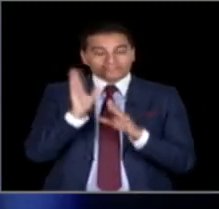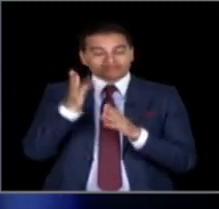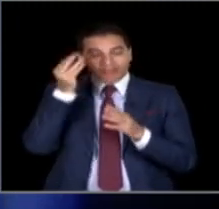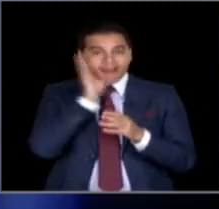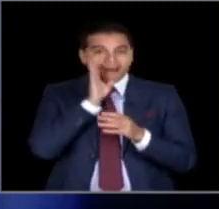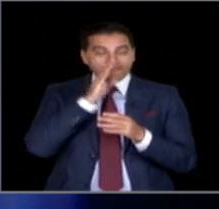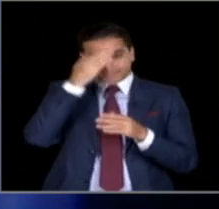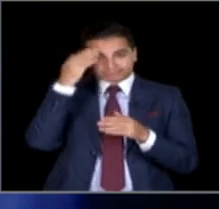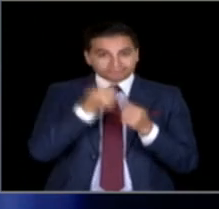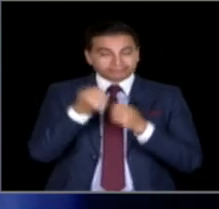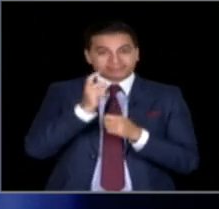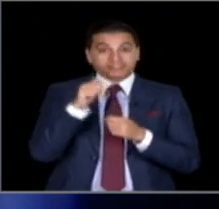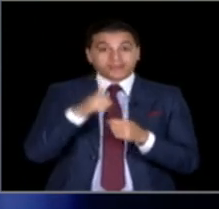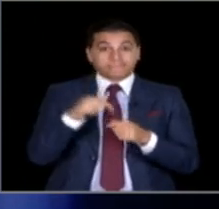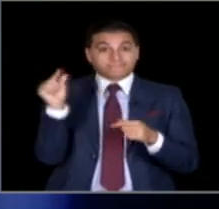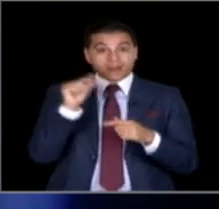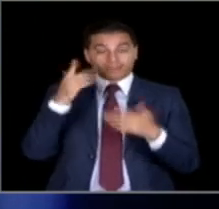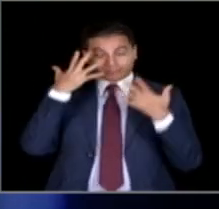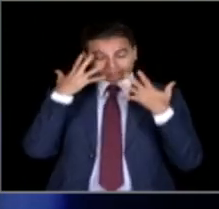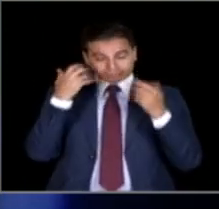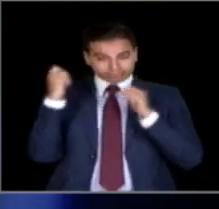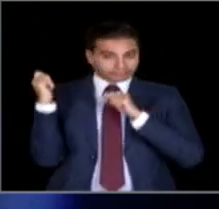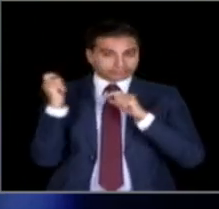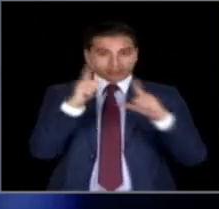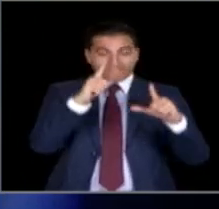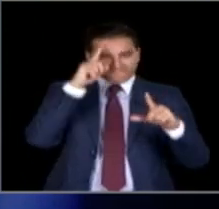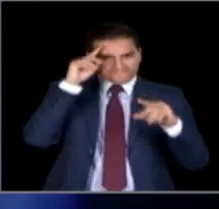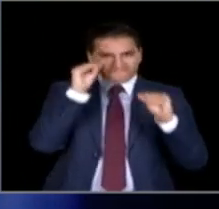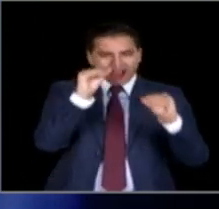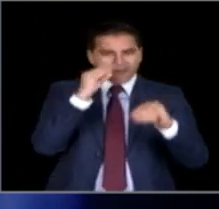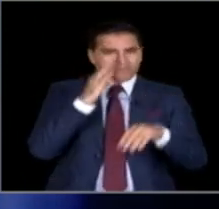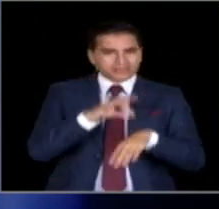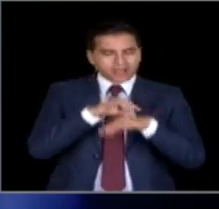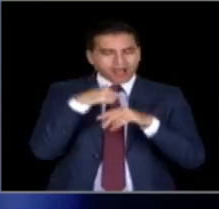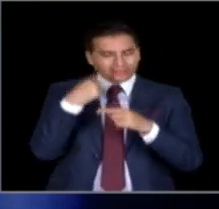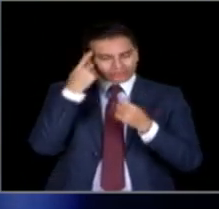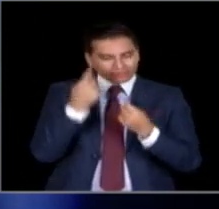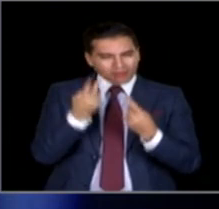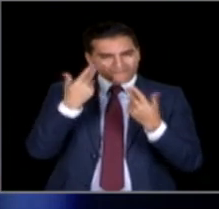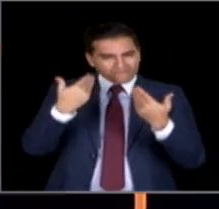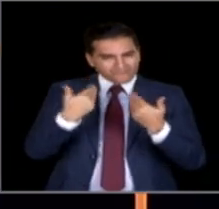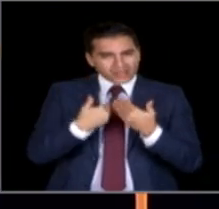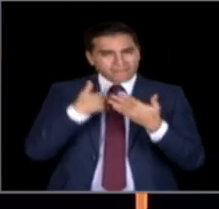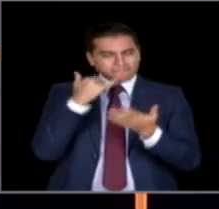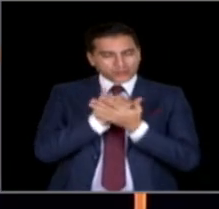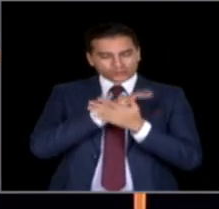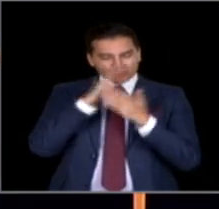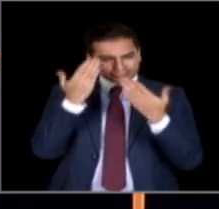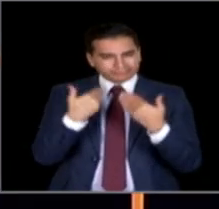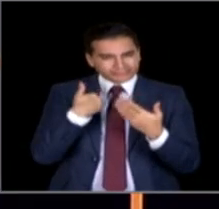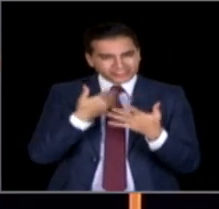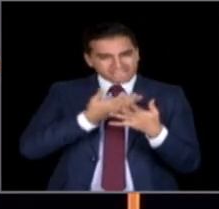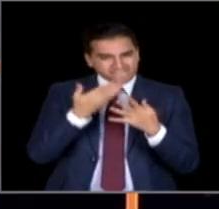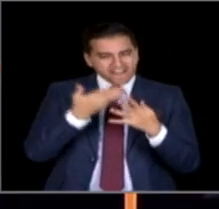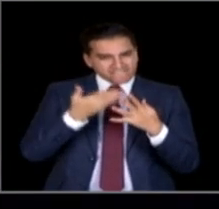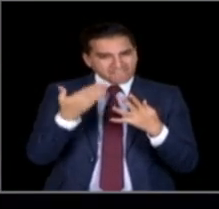علمي. فالبرنامج فعلا اظهرنا بصوره ان احنا فعلا مثقفين وقد المسؤوليه في كل واحد